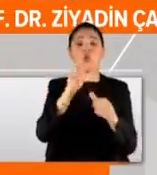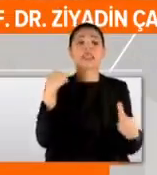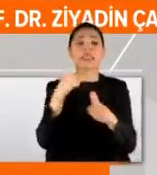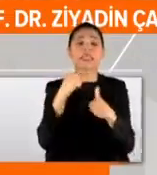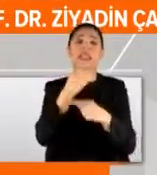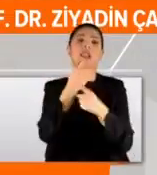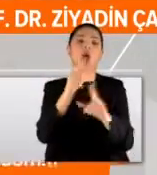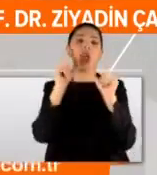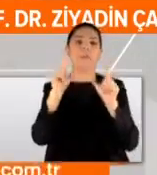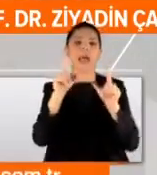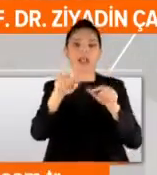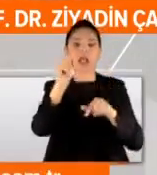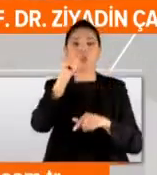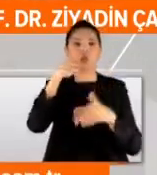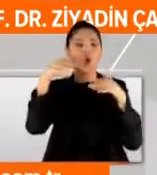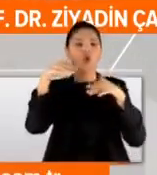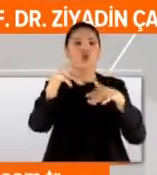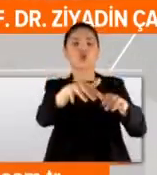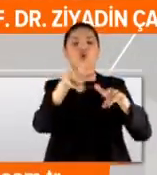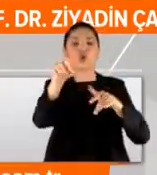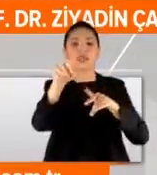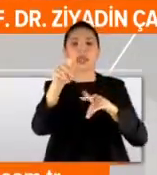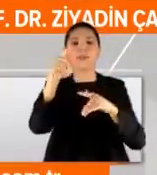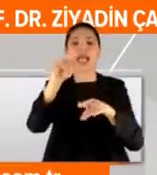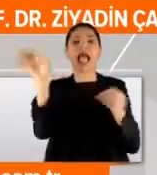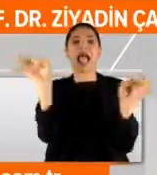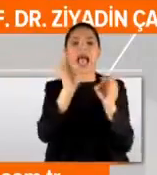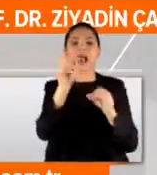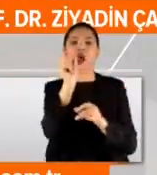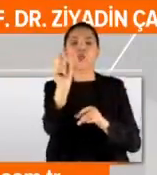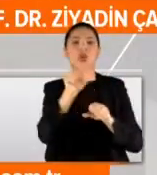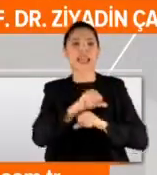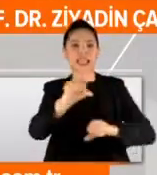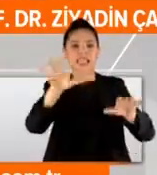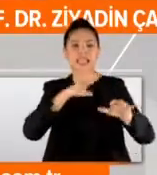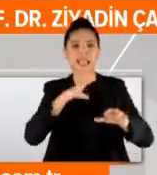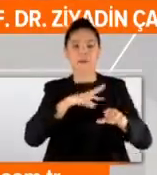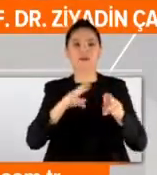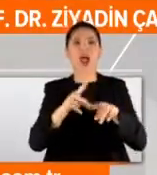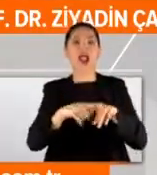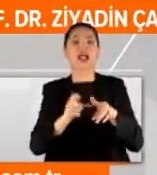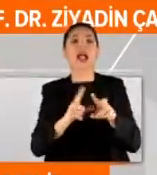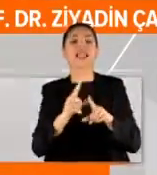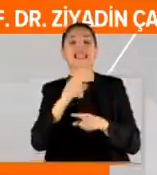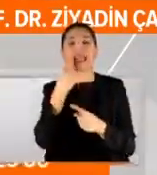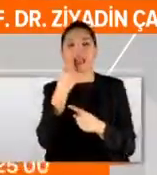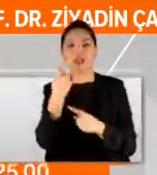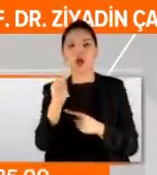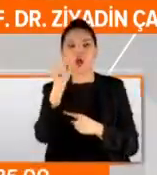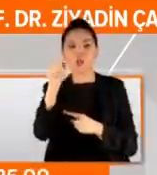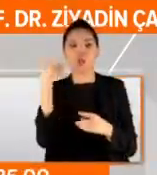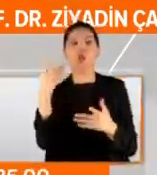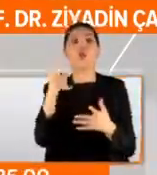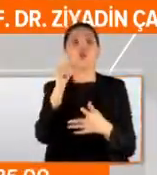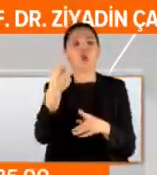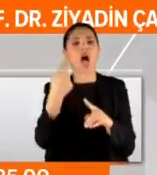lazım anladığım kadarıyla. Peki tsunami erken uyarı sistemimiz var bildiğimiz kadarıyla. Hatta Kandil'den de öyle bir açıklama geldi ama o ne